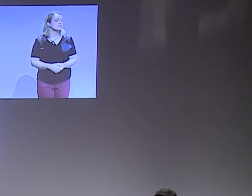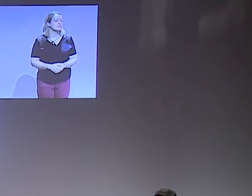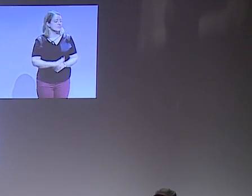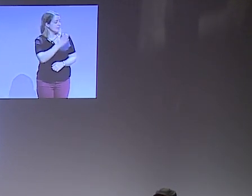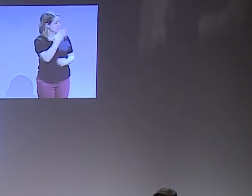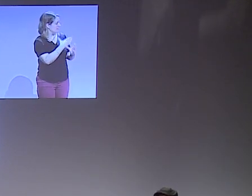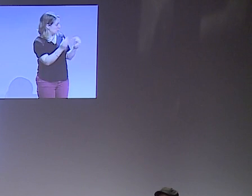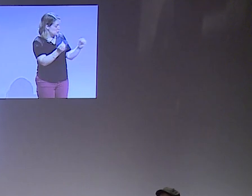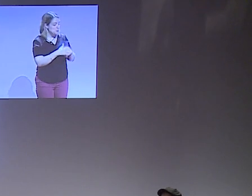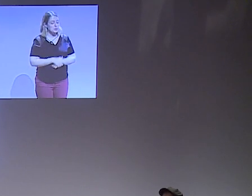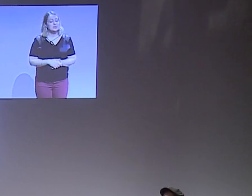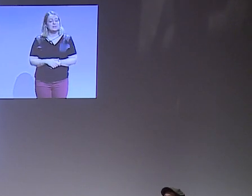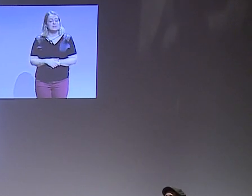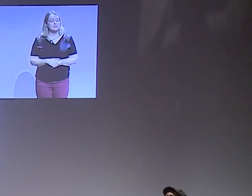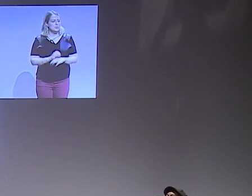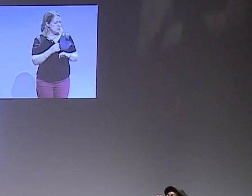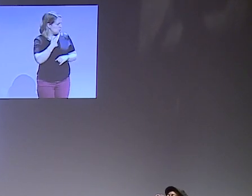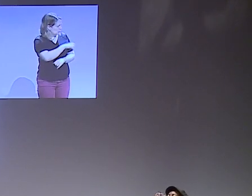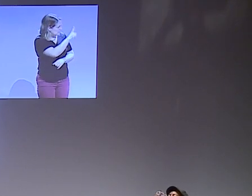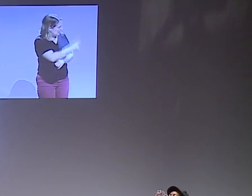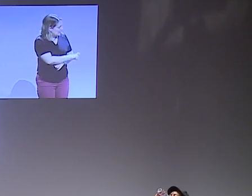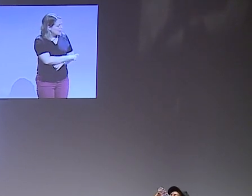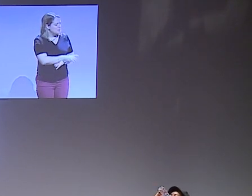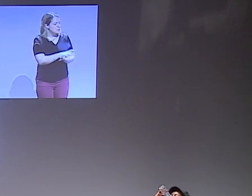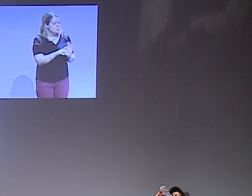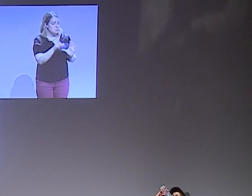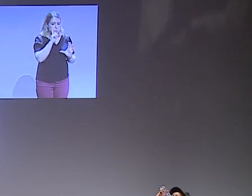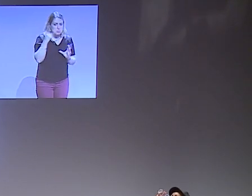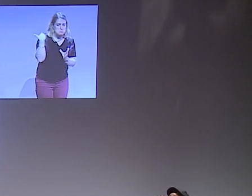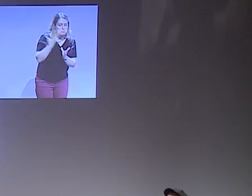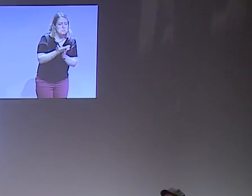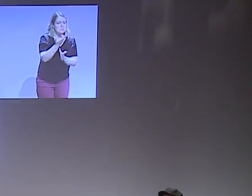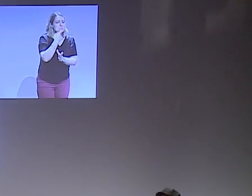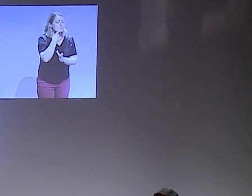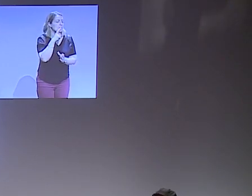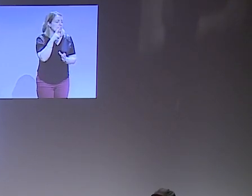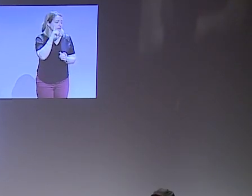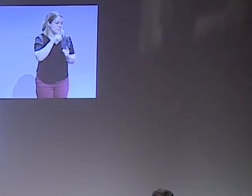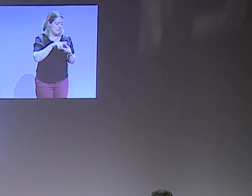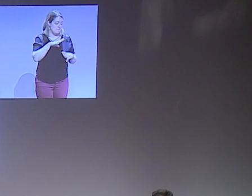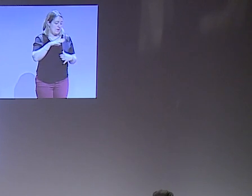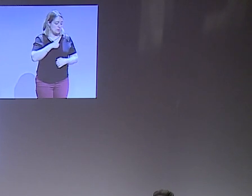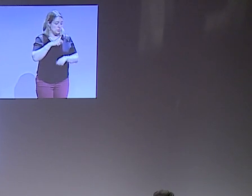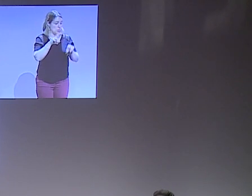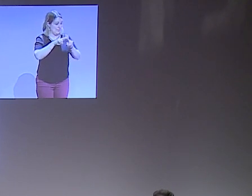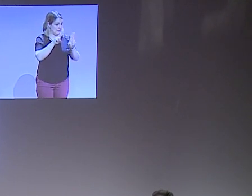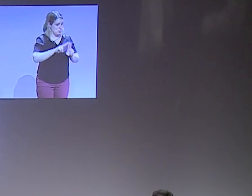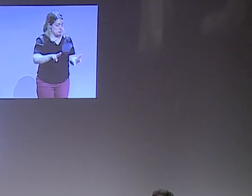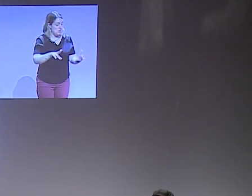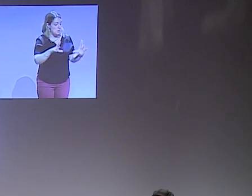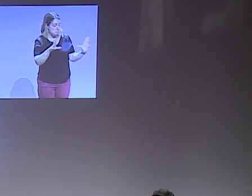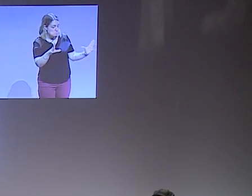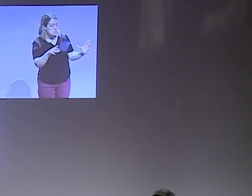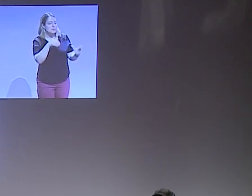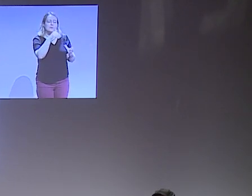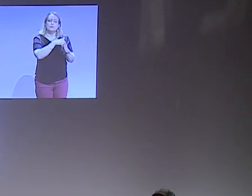Merci beaucoup. J'avais une question, parce que depuis tout à l'heure, on parle de l'adoption à l'international, avec parfois des